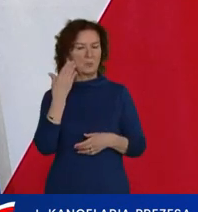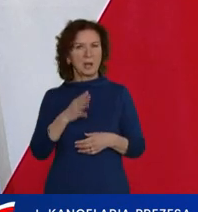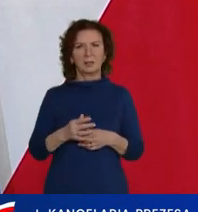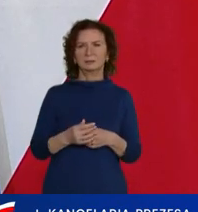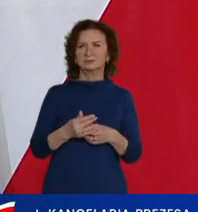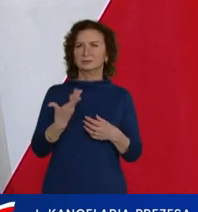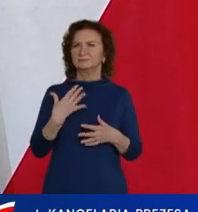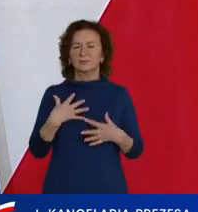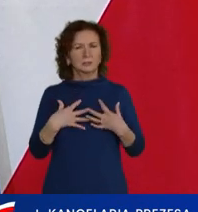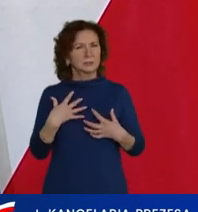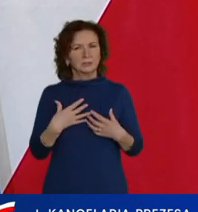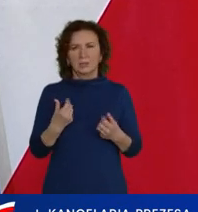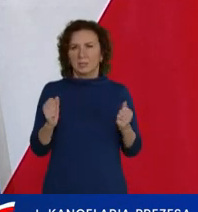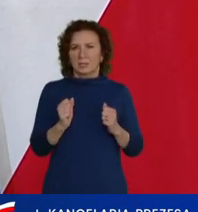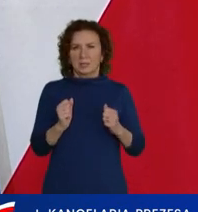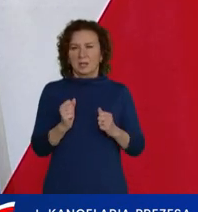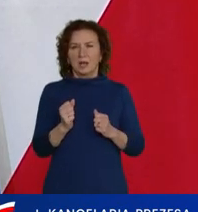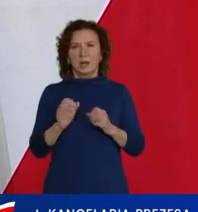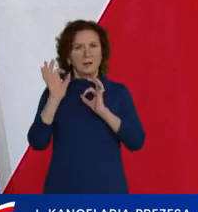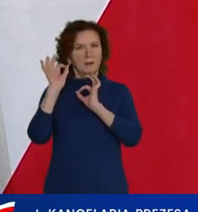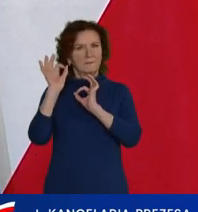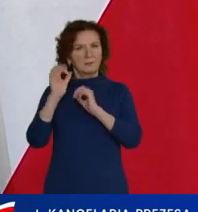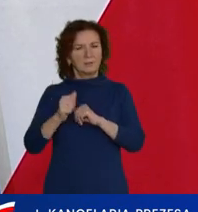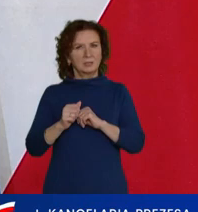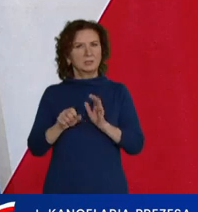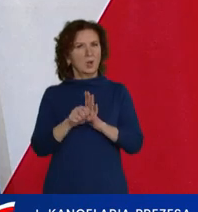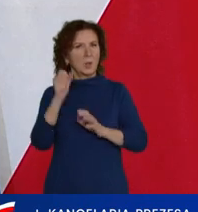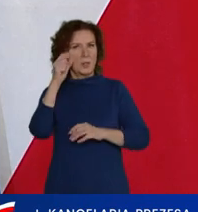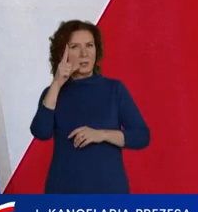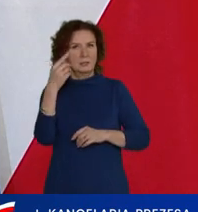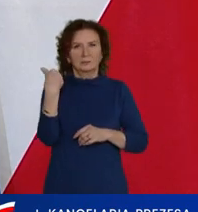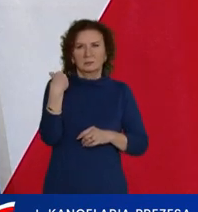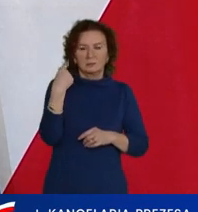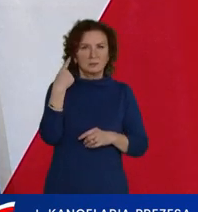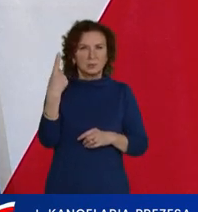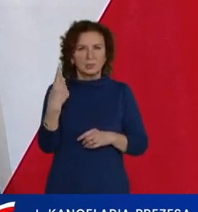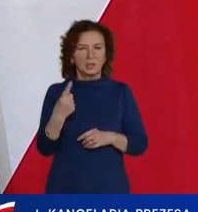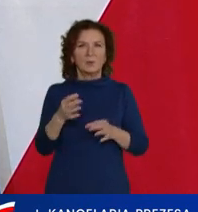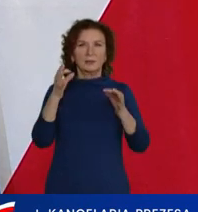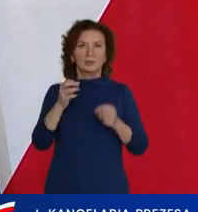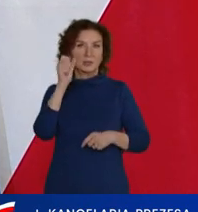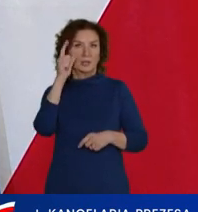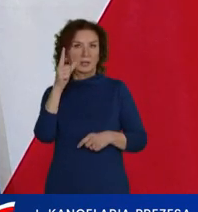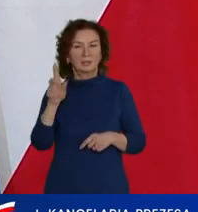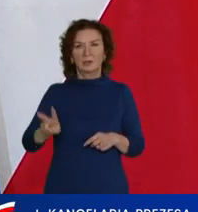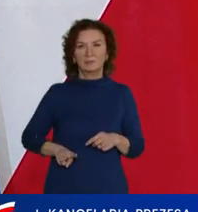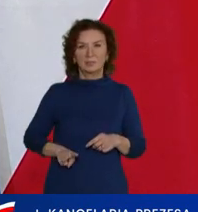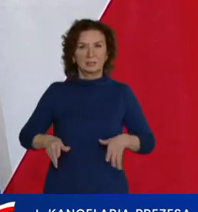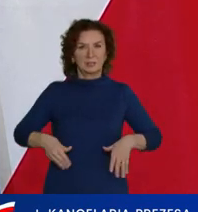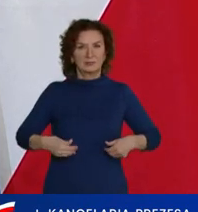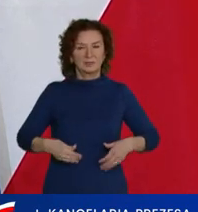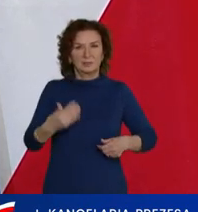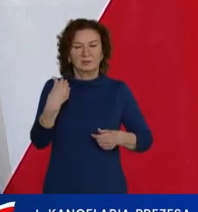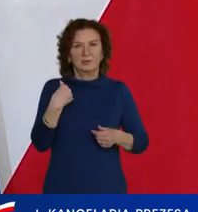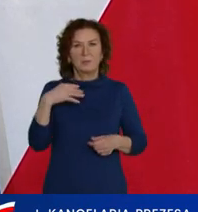niepokojących informacji, które napływały do nas od rana. Dzisiaj rano w Ministerstwie Zdrowia odbył się taki